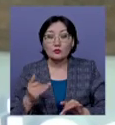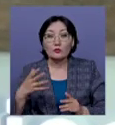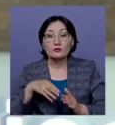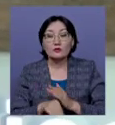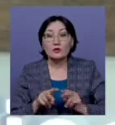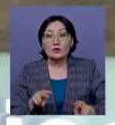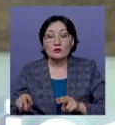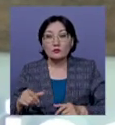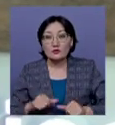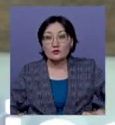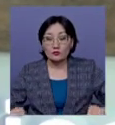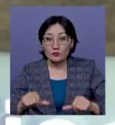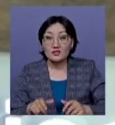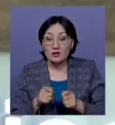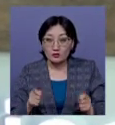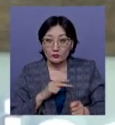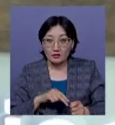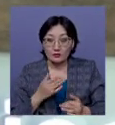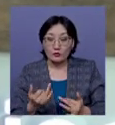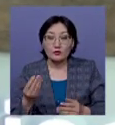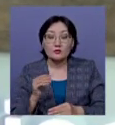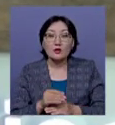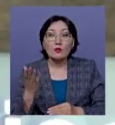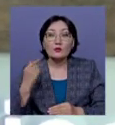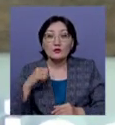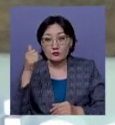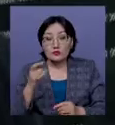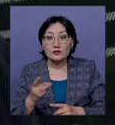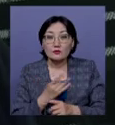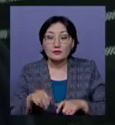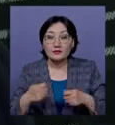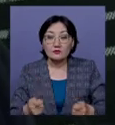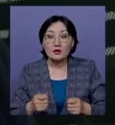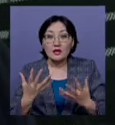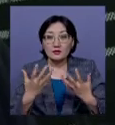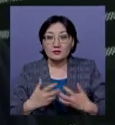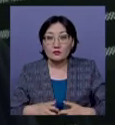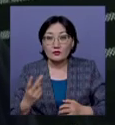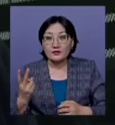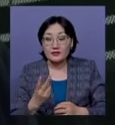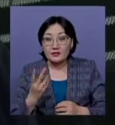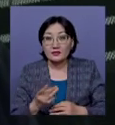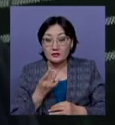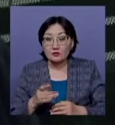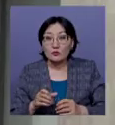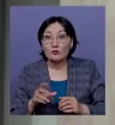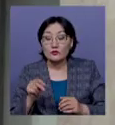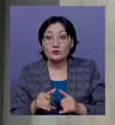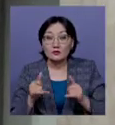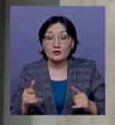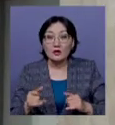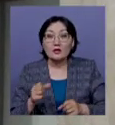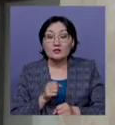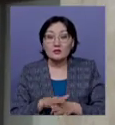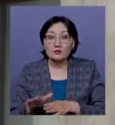үшін бақылау кеңесі де құрылған көрінеді. Оған қоса бұрын жылына бір рет берілетін есепте екіге өскен. Мамандардың айтуынша